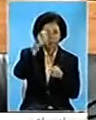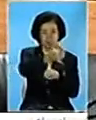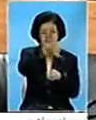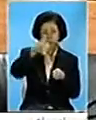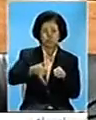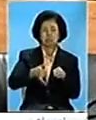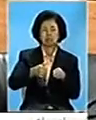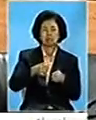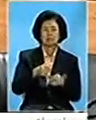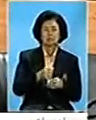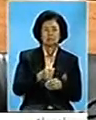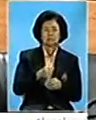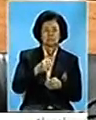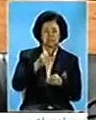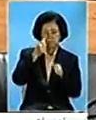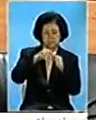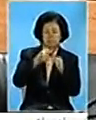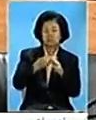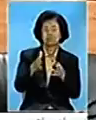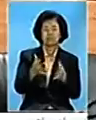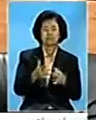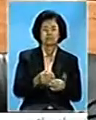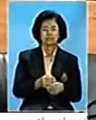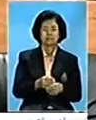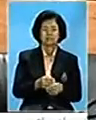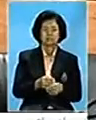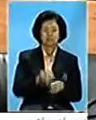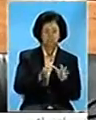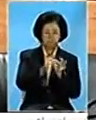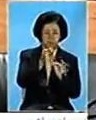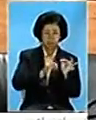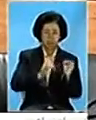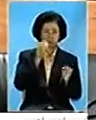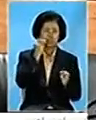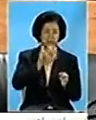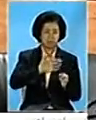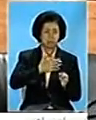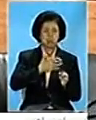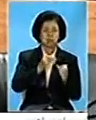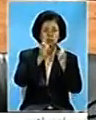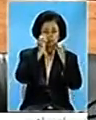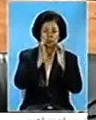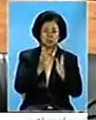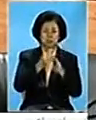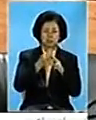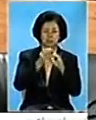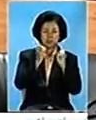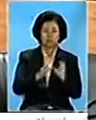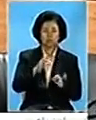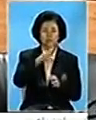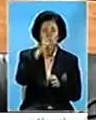ไม่ได้นามสกุลวงวณิชย์ผู้แทนบ้านผมครูหอมทองประเสริฐ